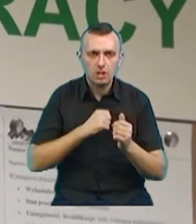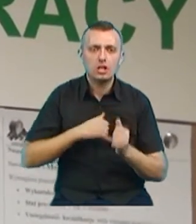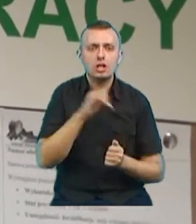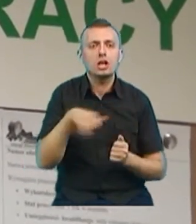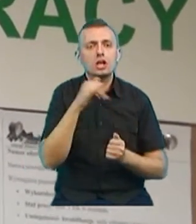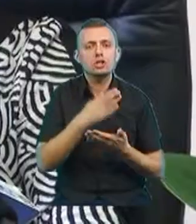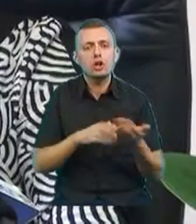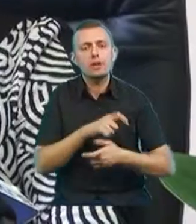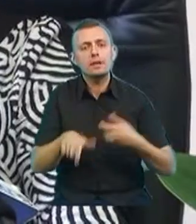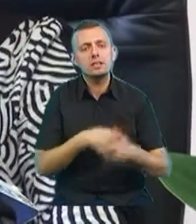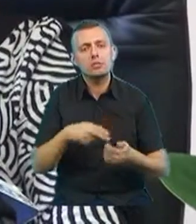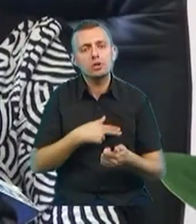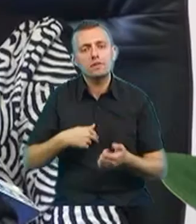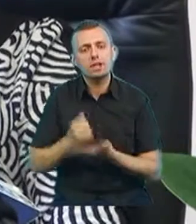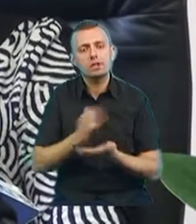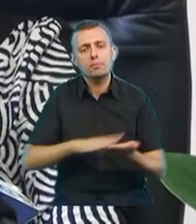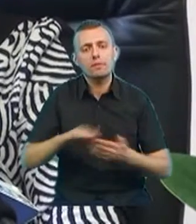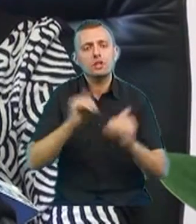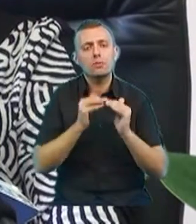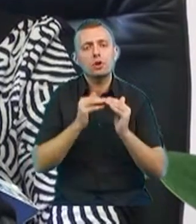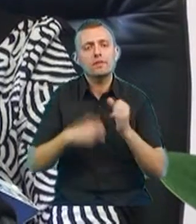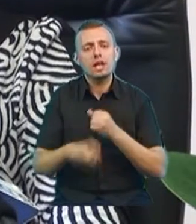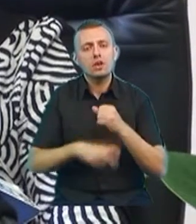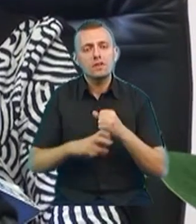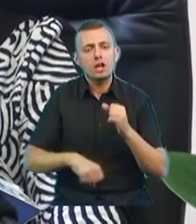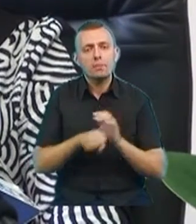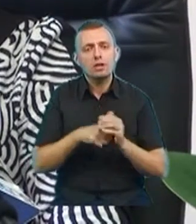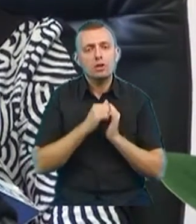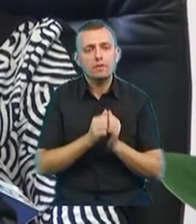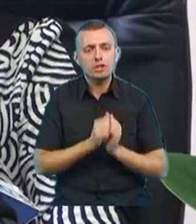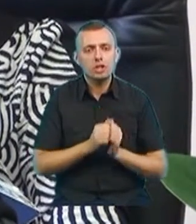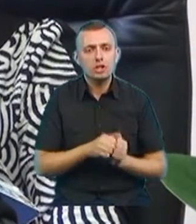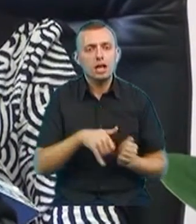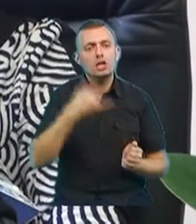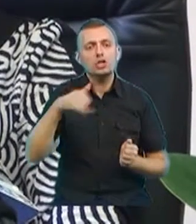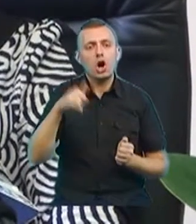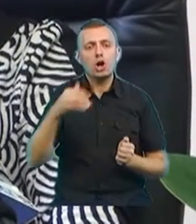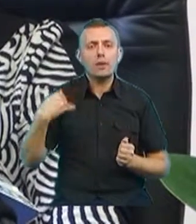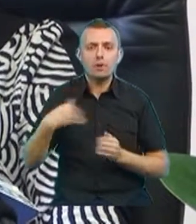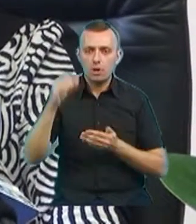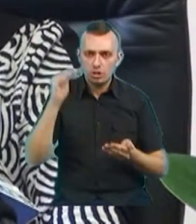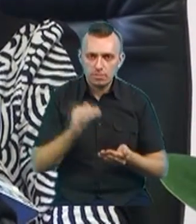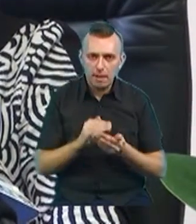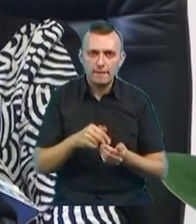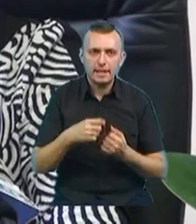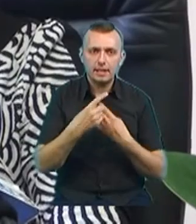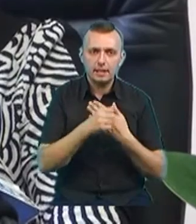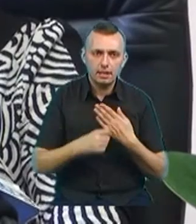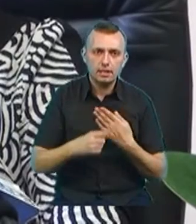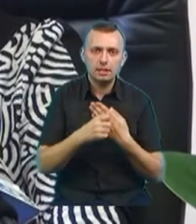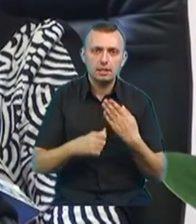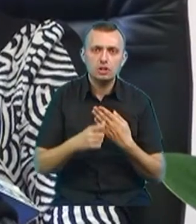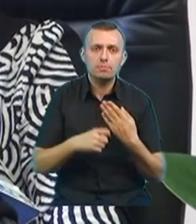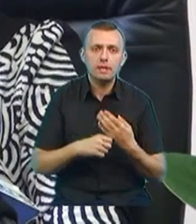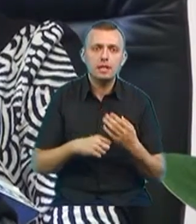się bezrobocia w powiecie. Porównawczo w sierpień do września nadal mamy spadek